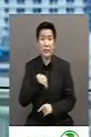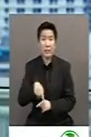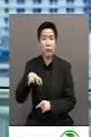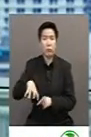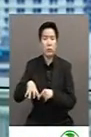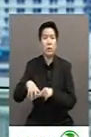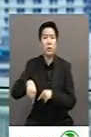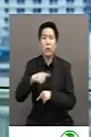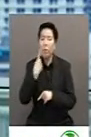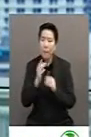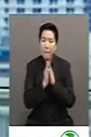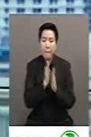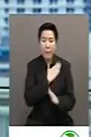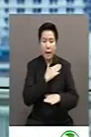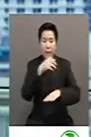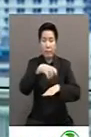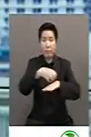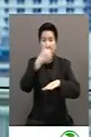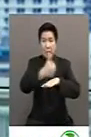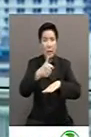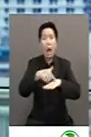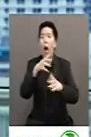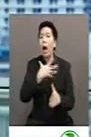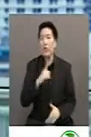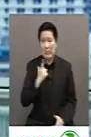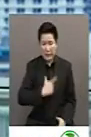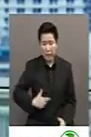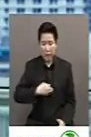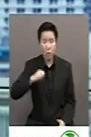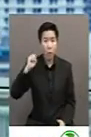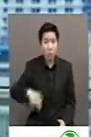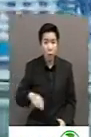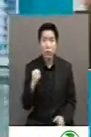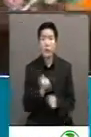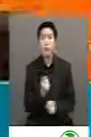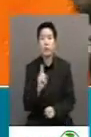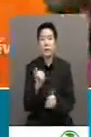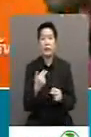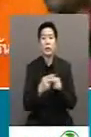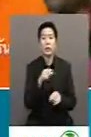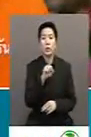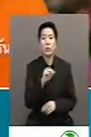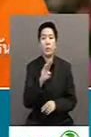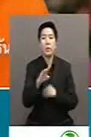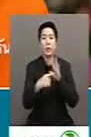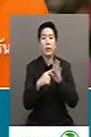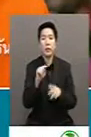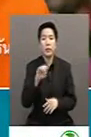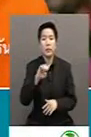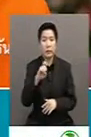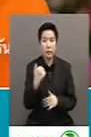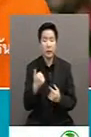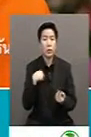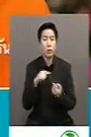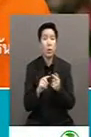พูดถึงการจับศึกพระธรรมชโยด้วยหรือเปล่าเรื่องนี้ครับทางพลตำรวจตีสมบัติมิลินทจินดารองผู้บัญชา